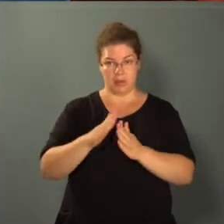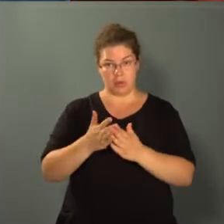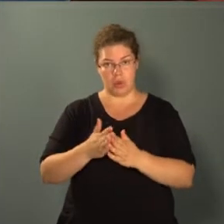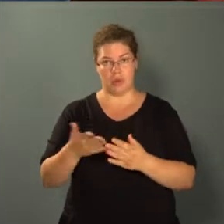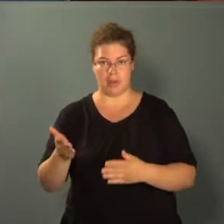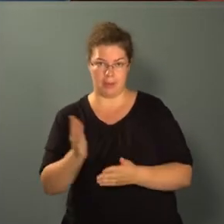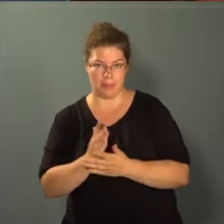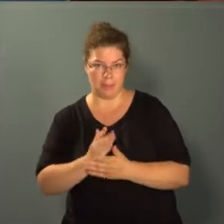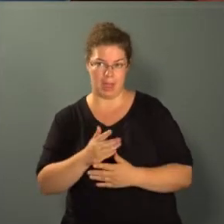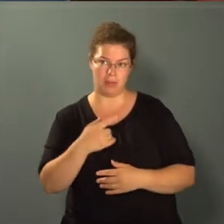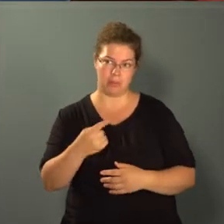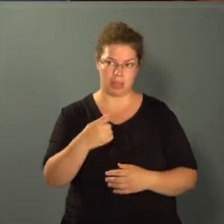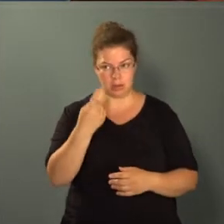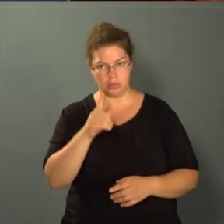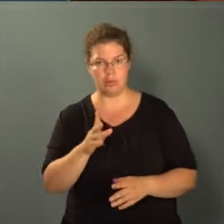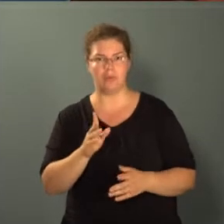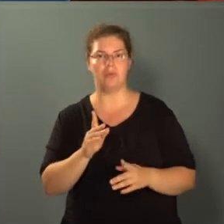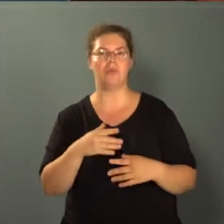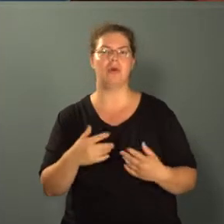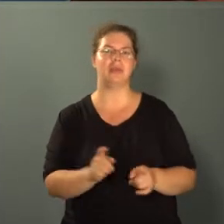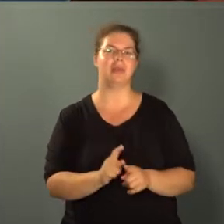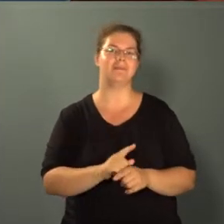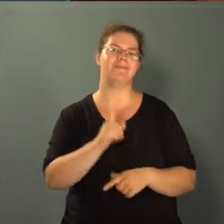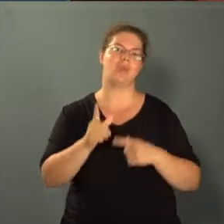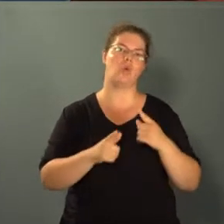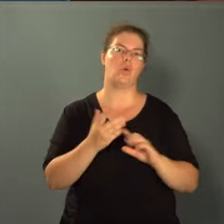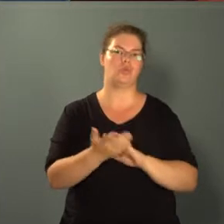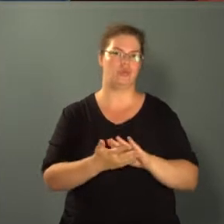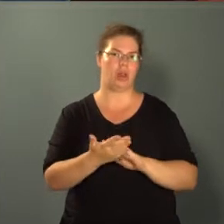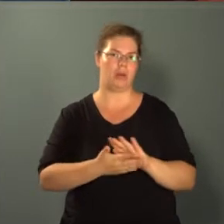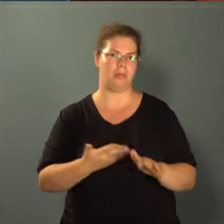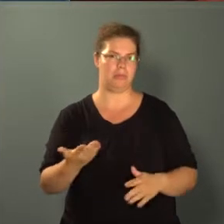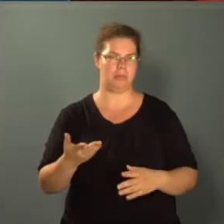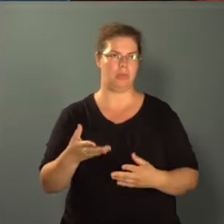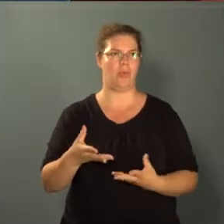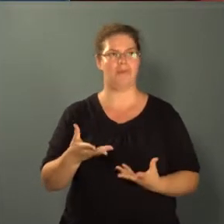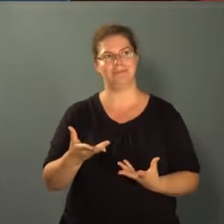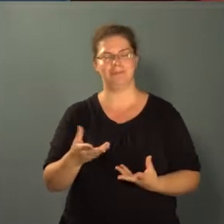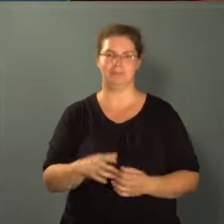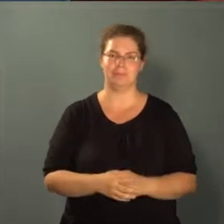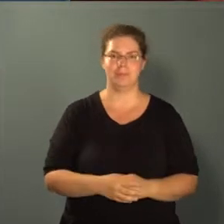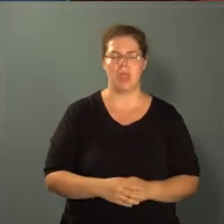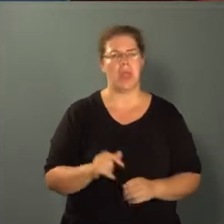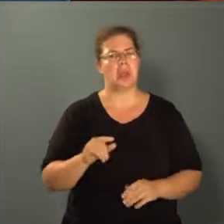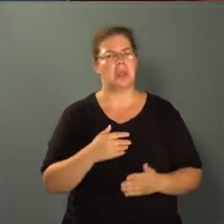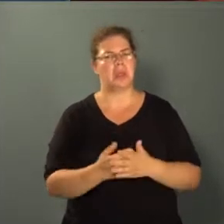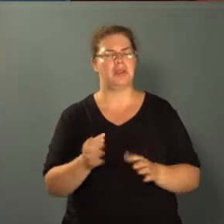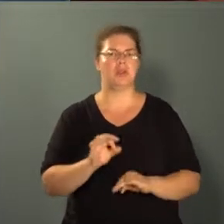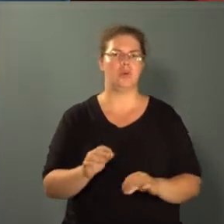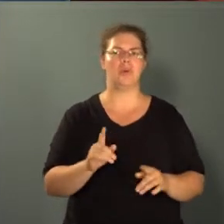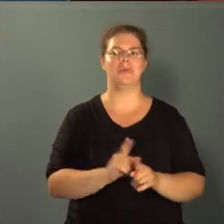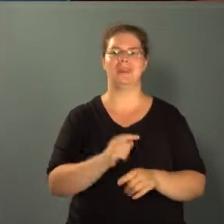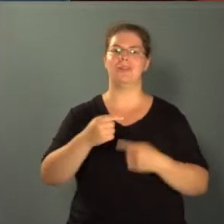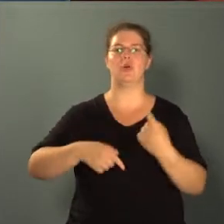az már a magáinak tudhatja, vagy ez ilyen kölcsön alapon fogandó fel? Az lenne a jó, hogyha ez egy